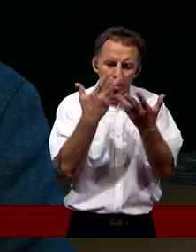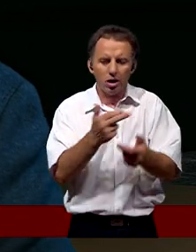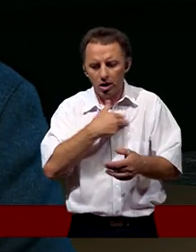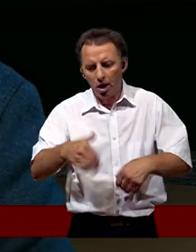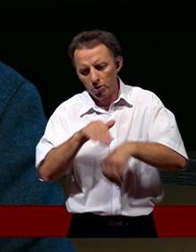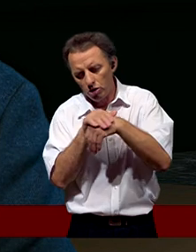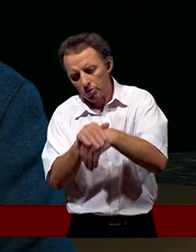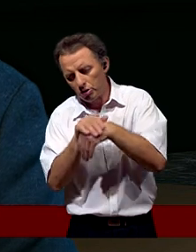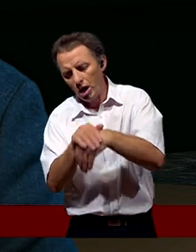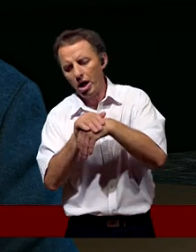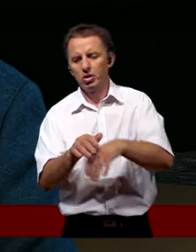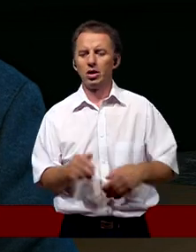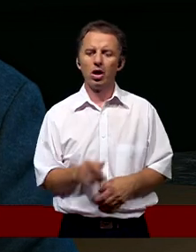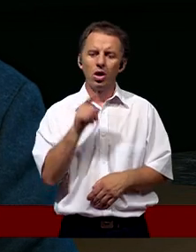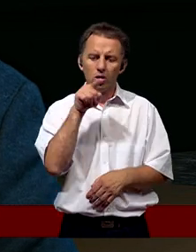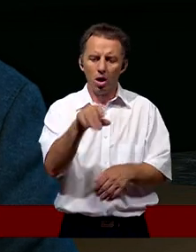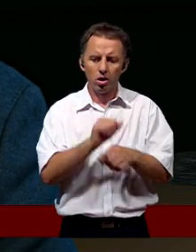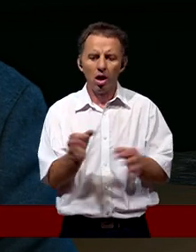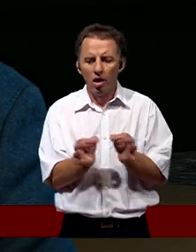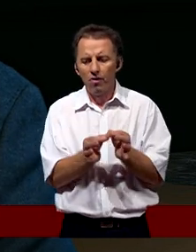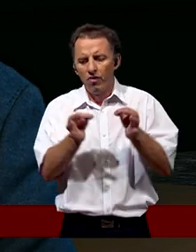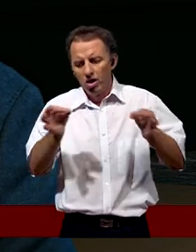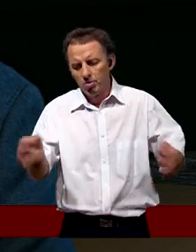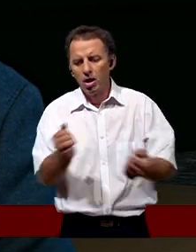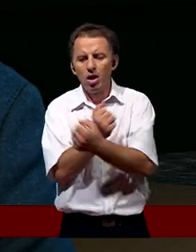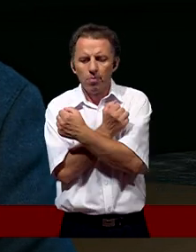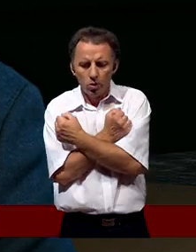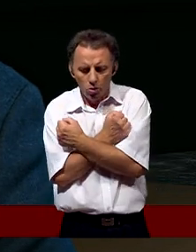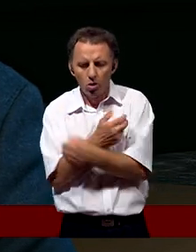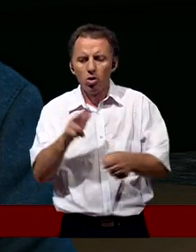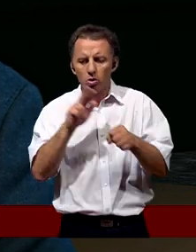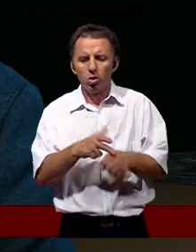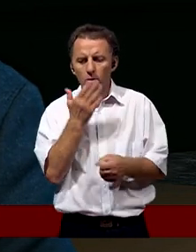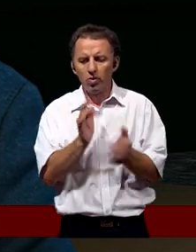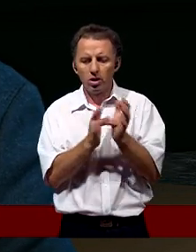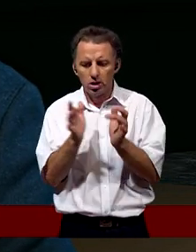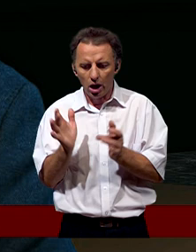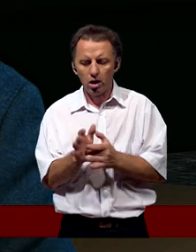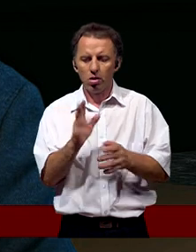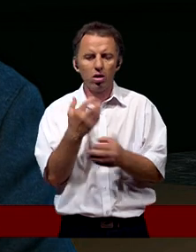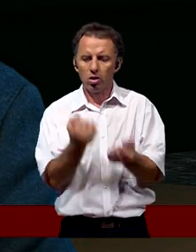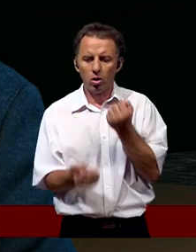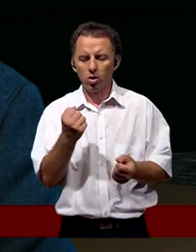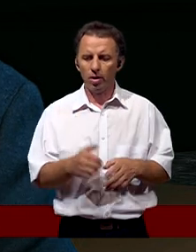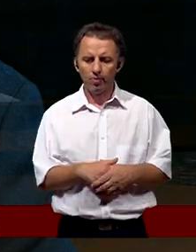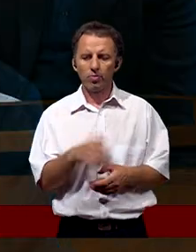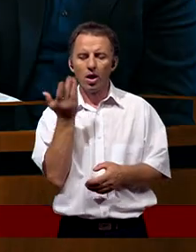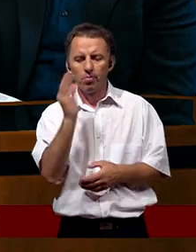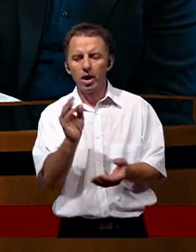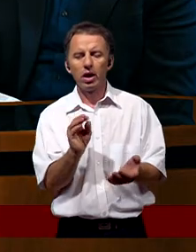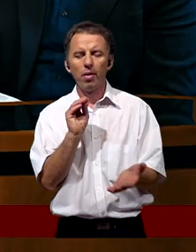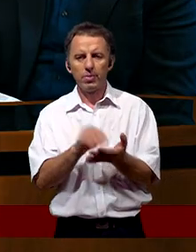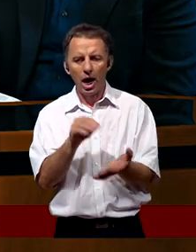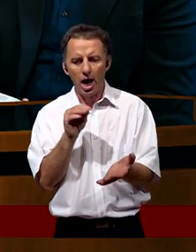nami przyjaźnić, prawda? To jest wymiar tej miłości, o której mówi Jezus. To jest niezwykle trudne. Tu jest jeszcze